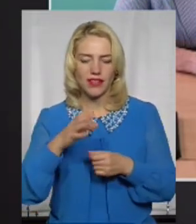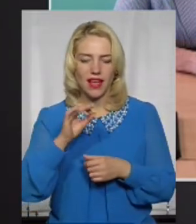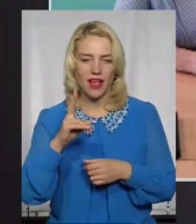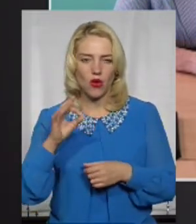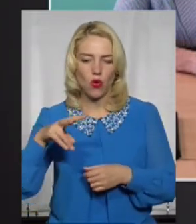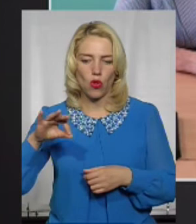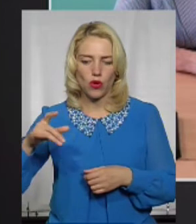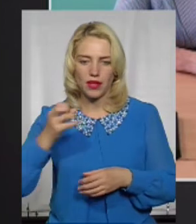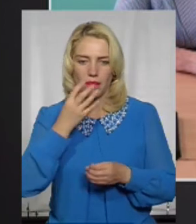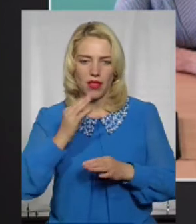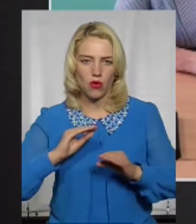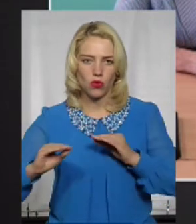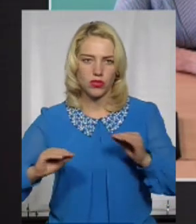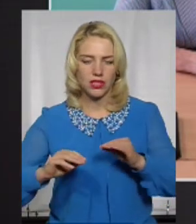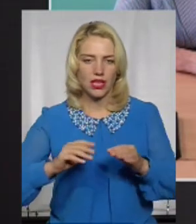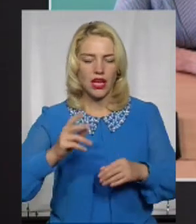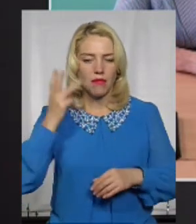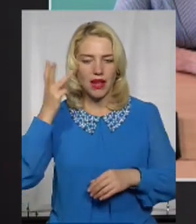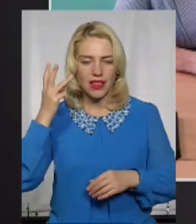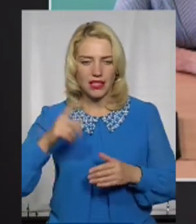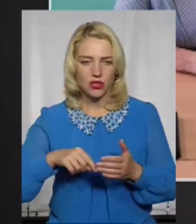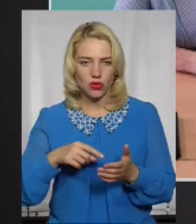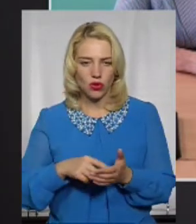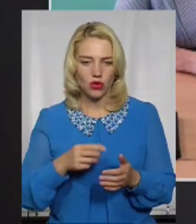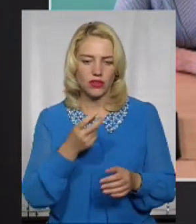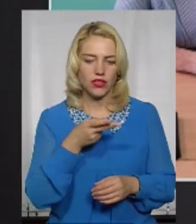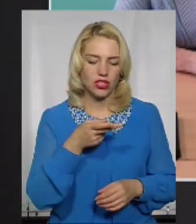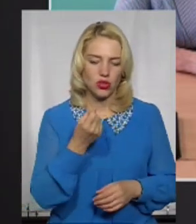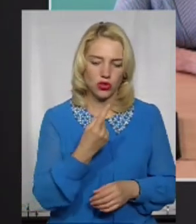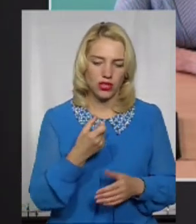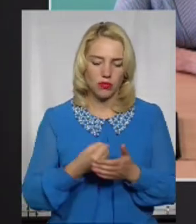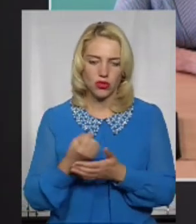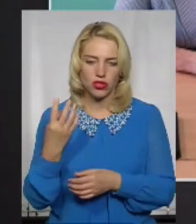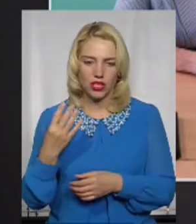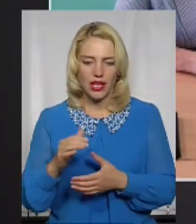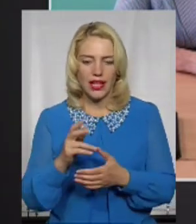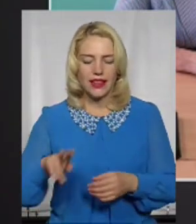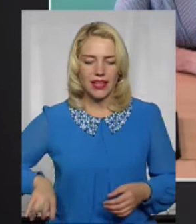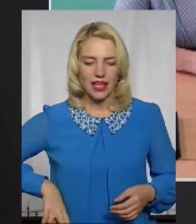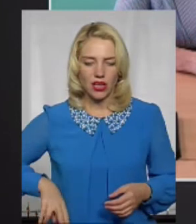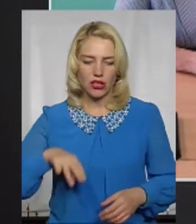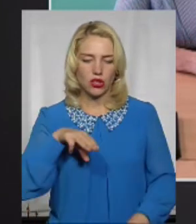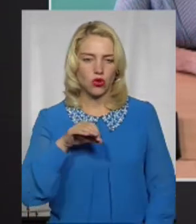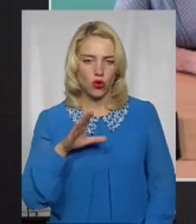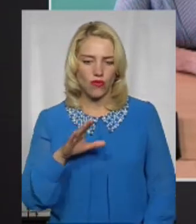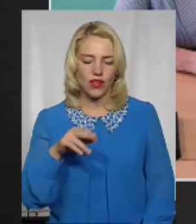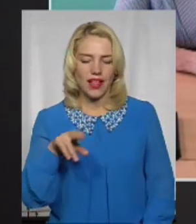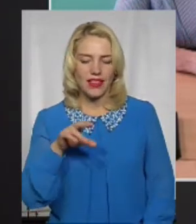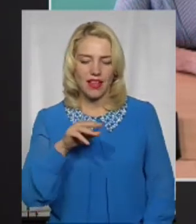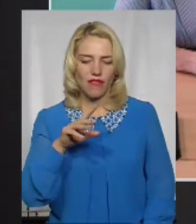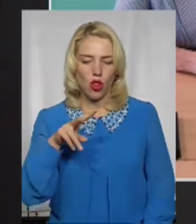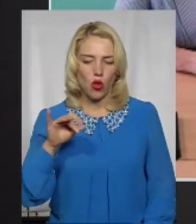території міста Хмельницького. З 2011 по 2014 директорка ТОВ «Дефлороеко». Пізніше